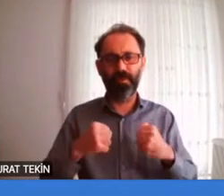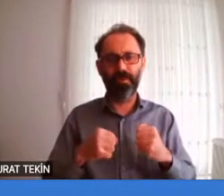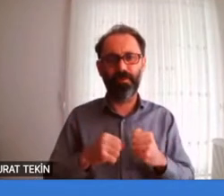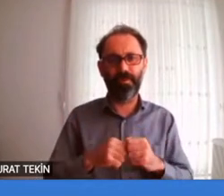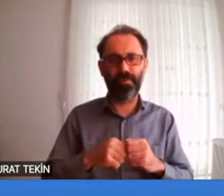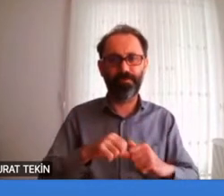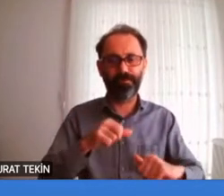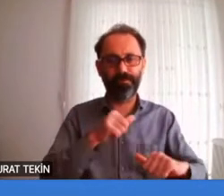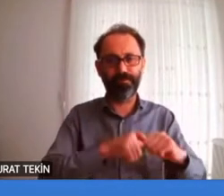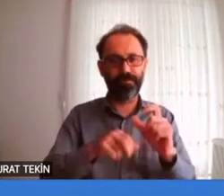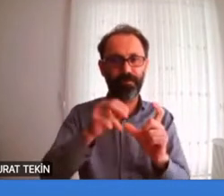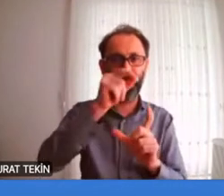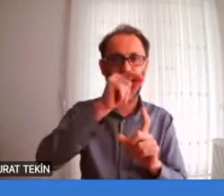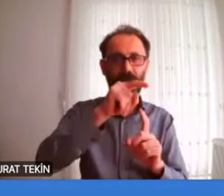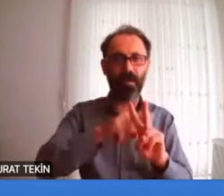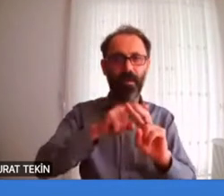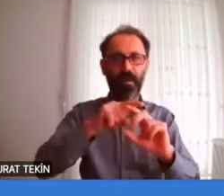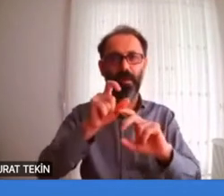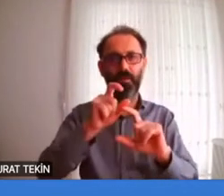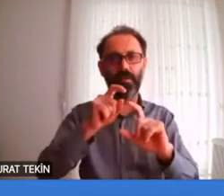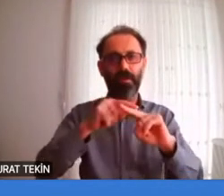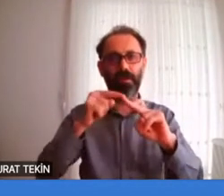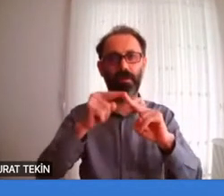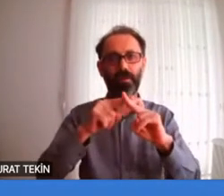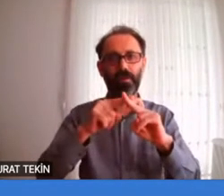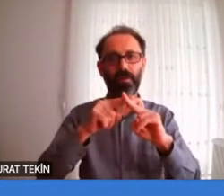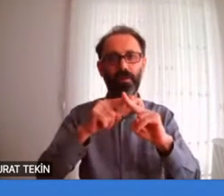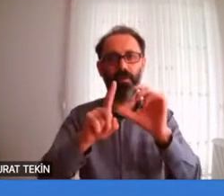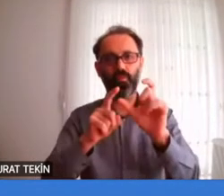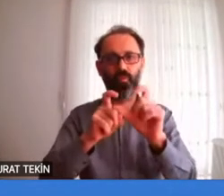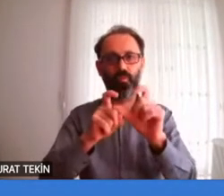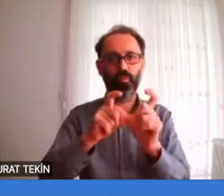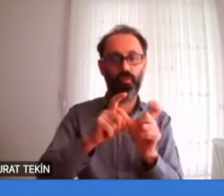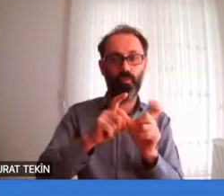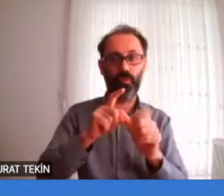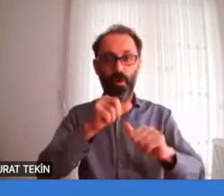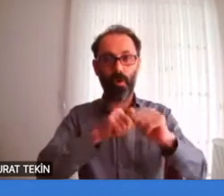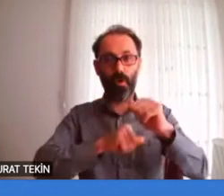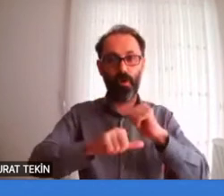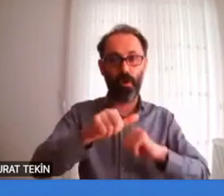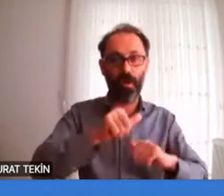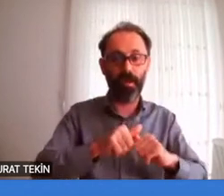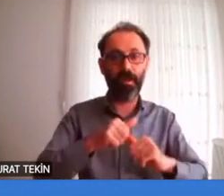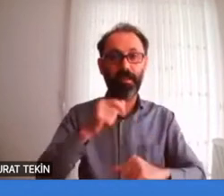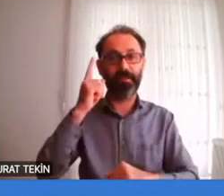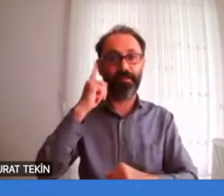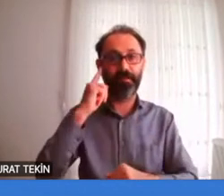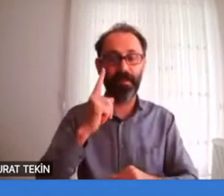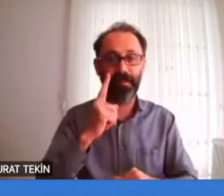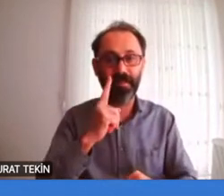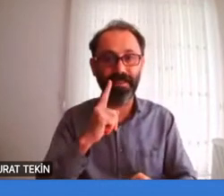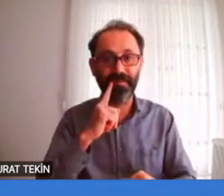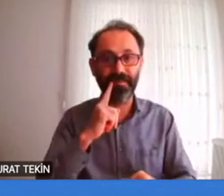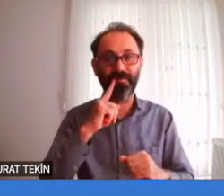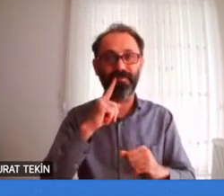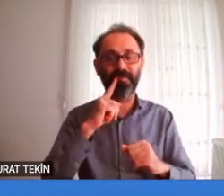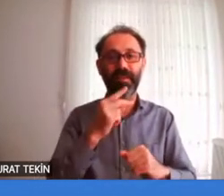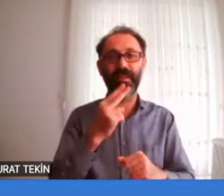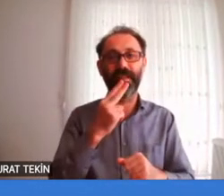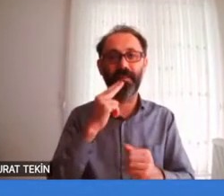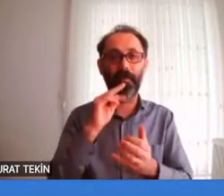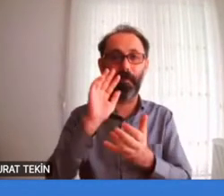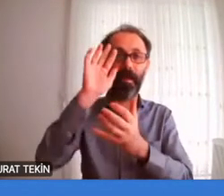Spor Bilimleri Fakültesi'nde öğrenim gören iki tane engelli öğrencimizin yer aldığı işitme engelli kadın basketbol milli takımımızın